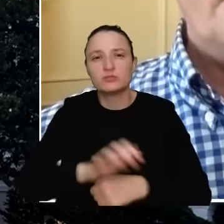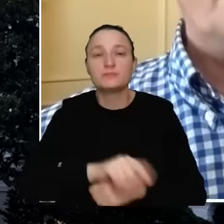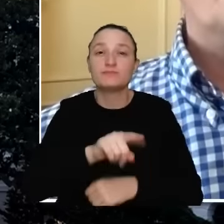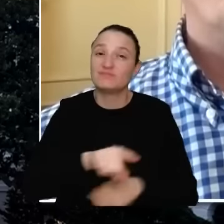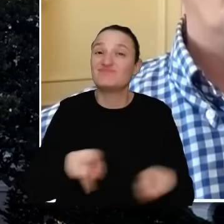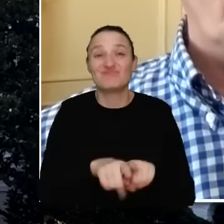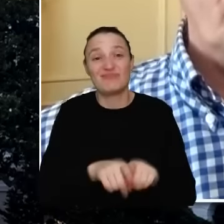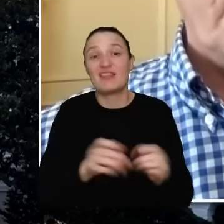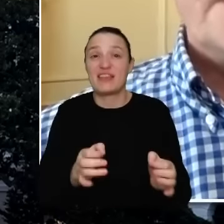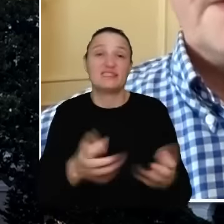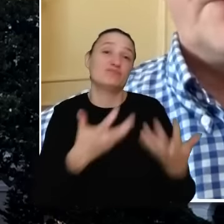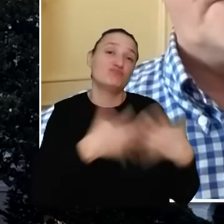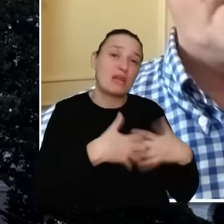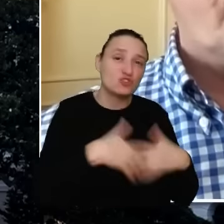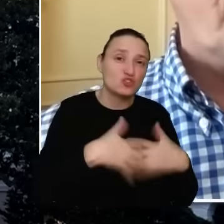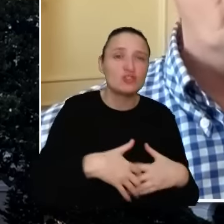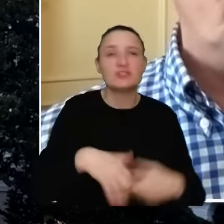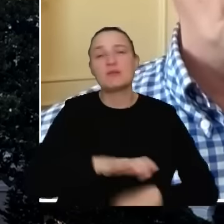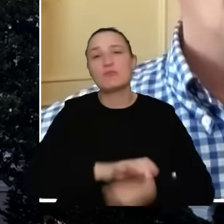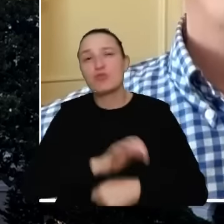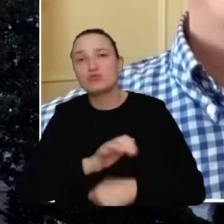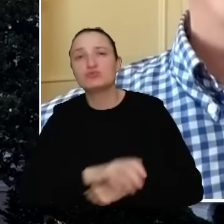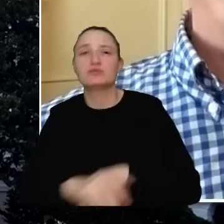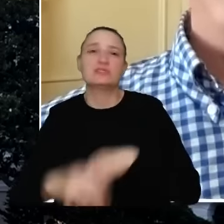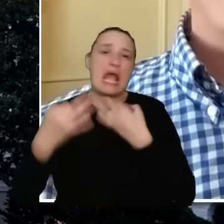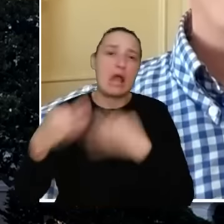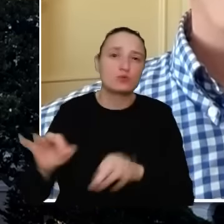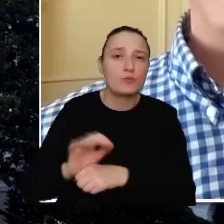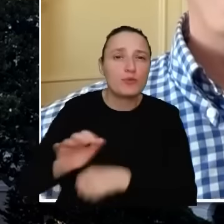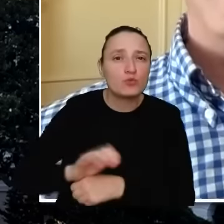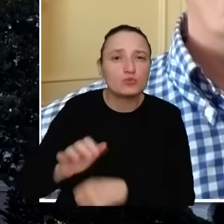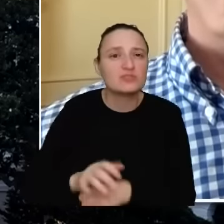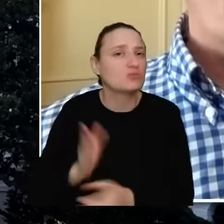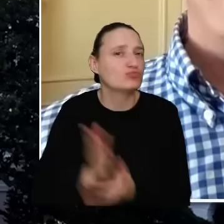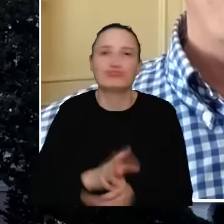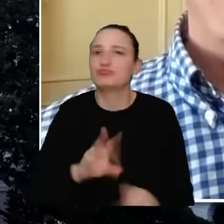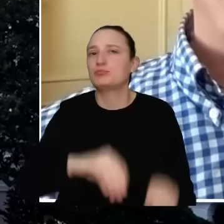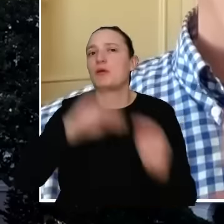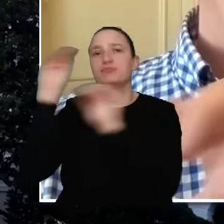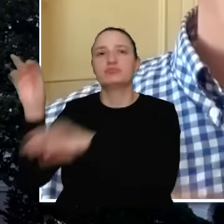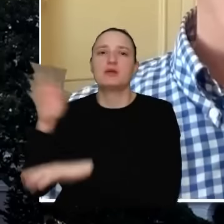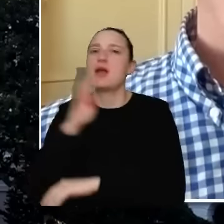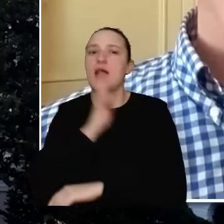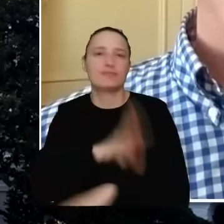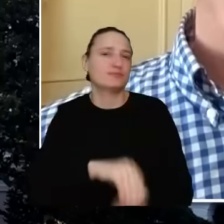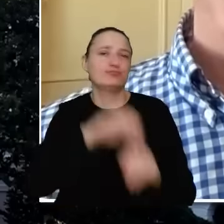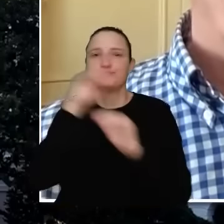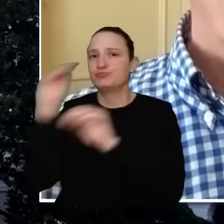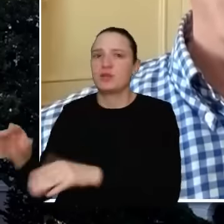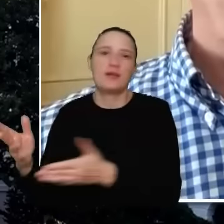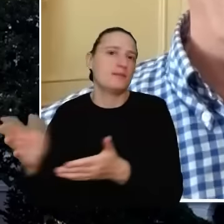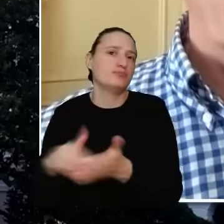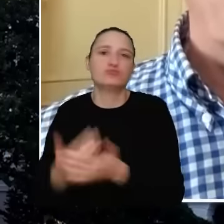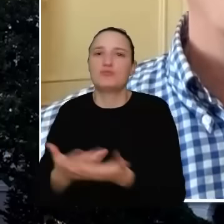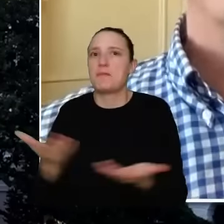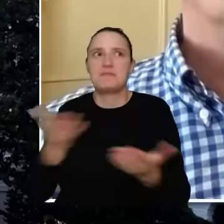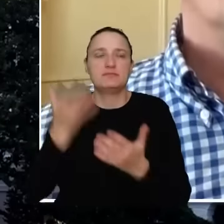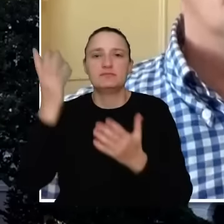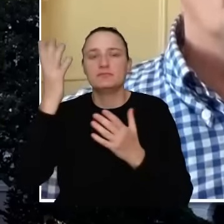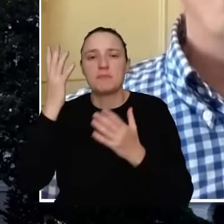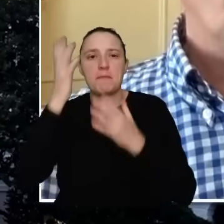produkcja maszyn, produkcja urządzeń, produkcja samochodów wyszła ze Stanów Zjednoczonych, została przeniesiona do Meksyku i do